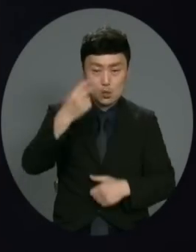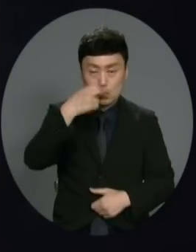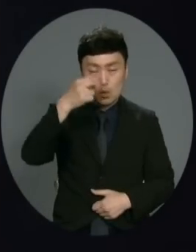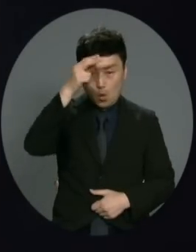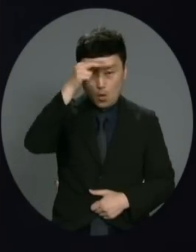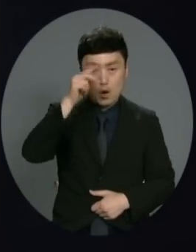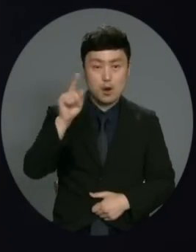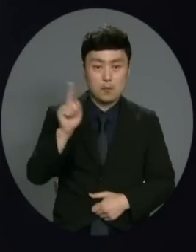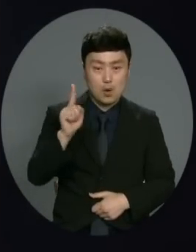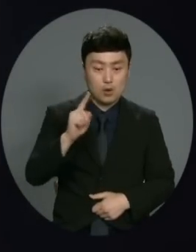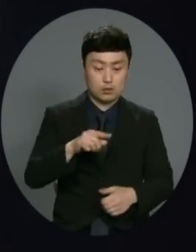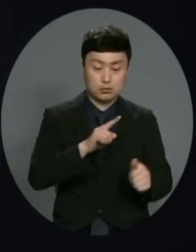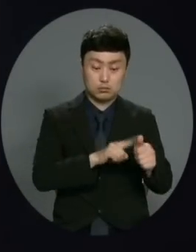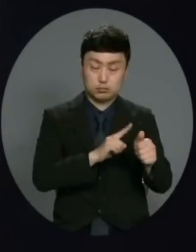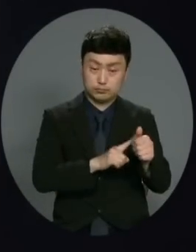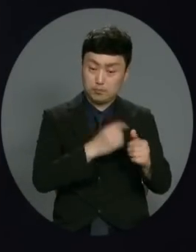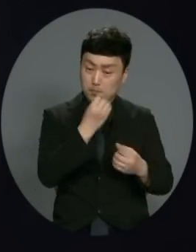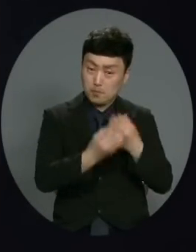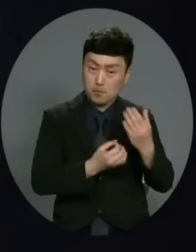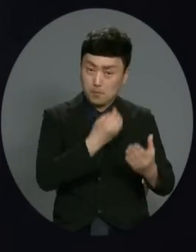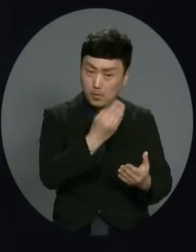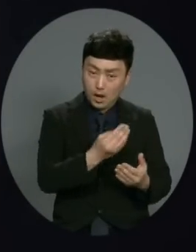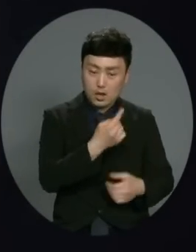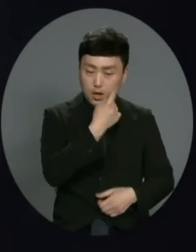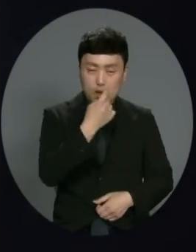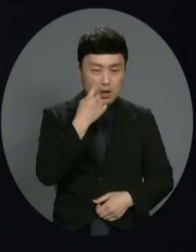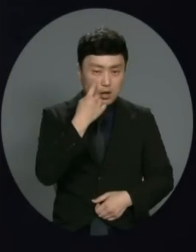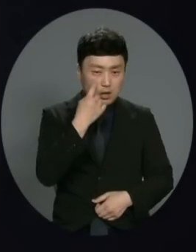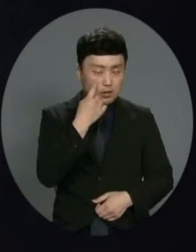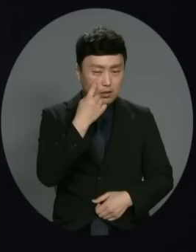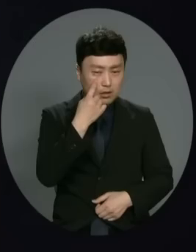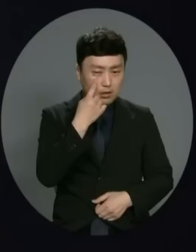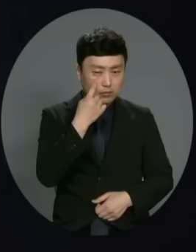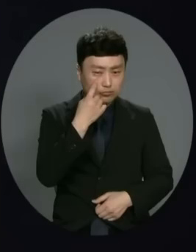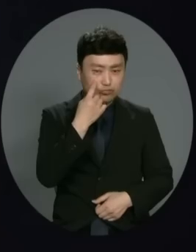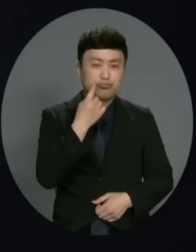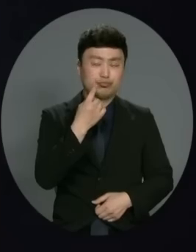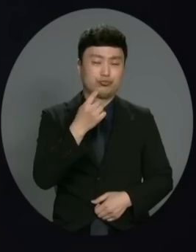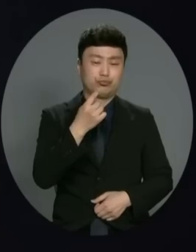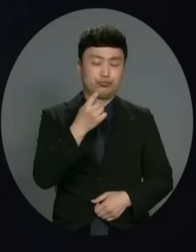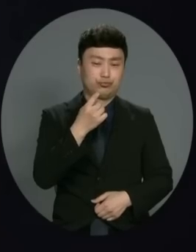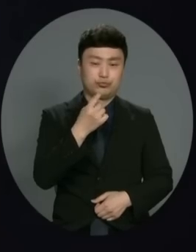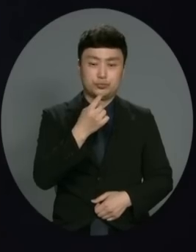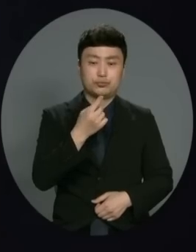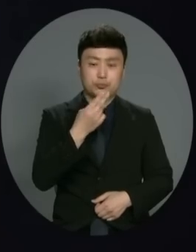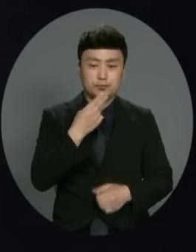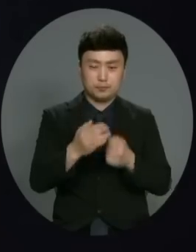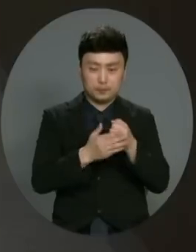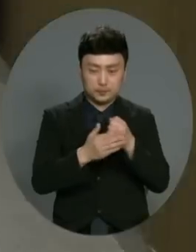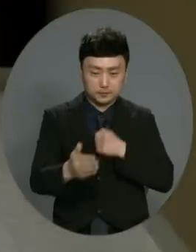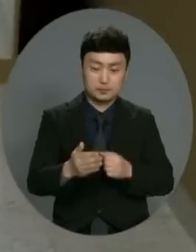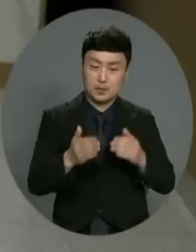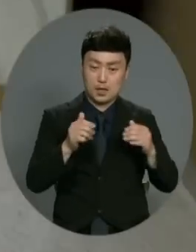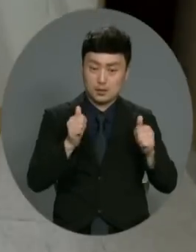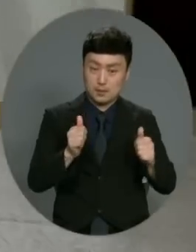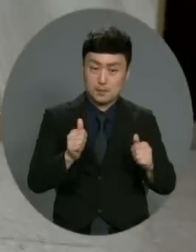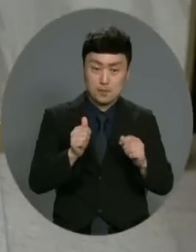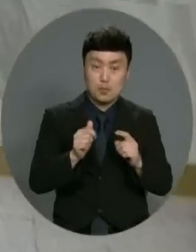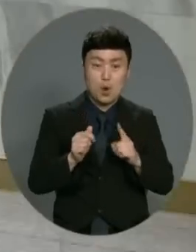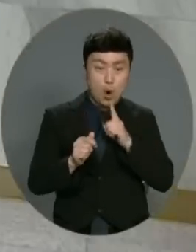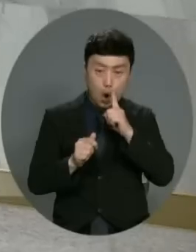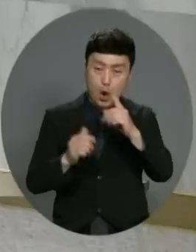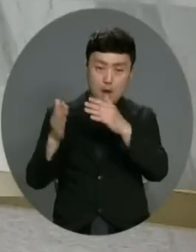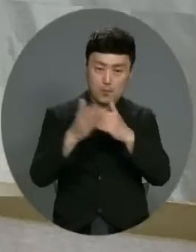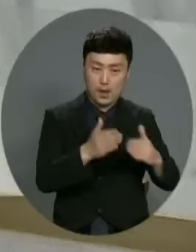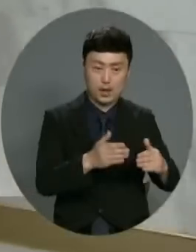최선총장의 진술 등을 이유로 증거가 없어 혐의가 없다고 항고를 받아들이지 않았습니다 최전 총장의